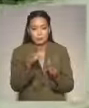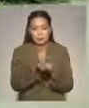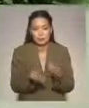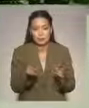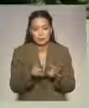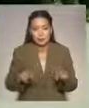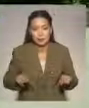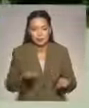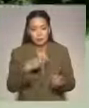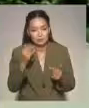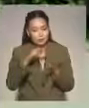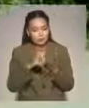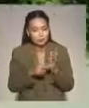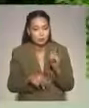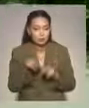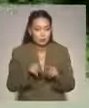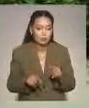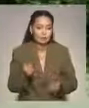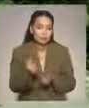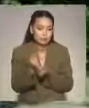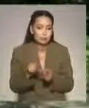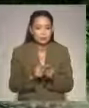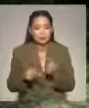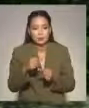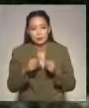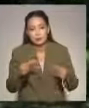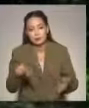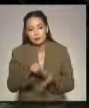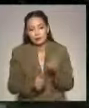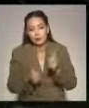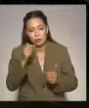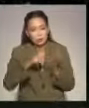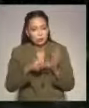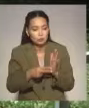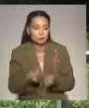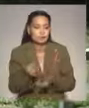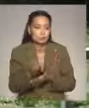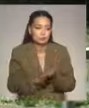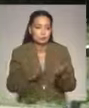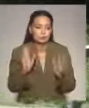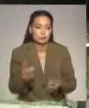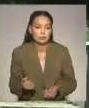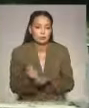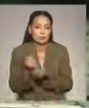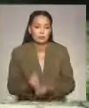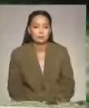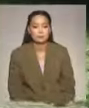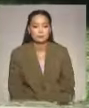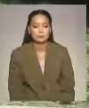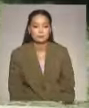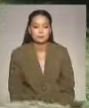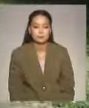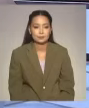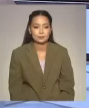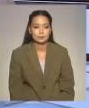олар жобаны одан әрі кеңейтіп бизнес қолдау үшін түрлі байқауларға қатысуды жоспарлап отыр. Дәрбек Бақытбек, Бауыржан Жолдыбалин, Астана Таймс.